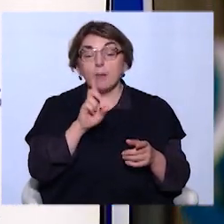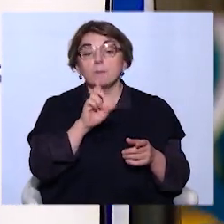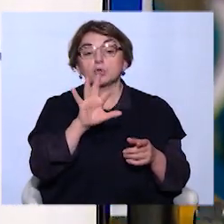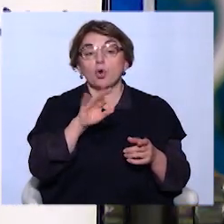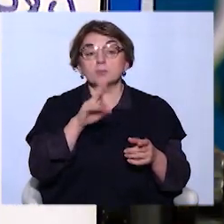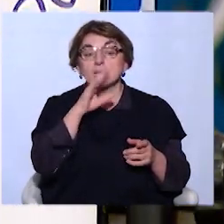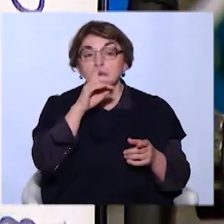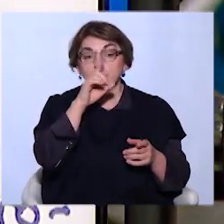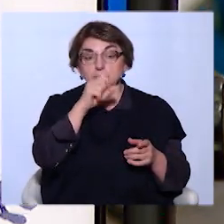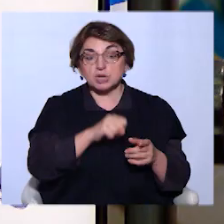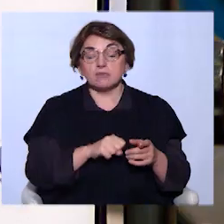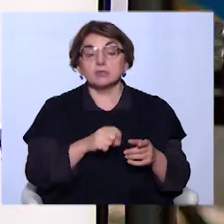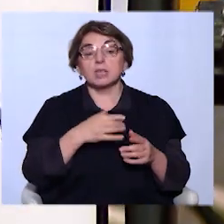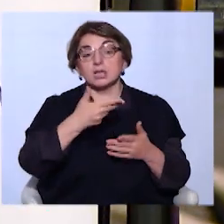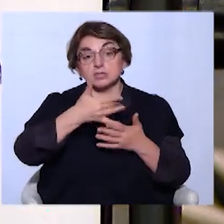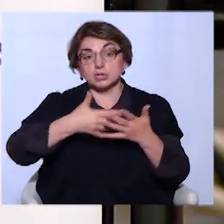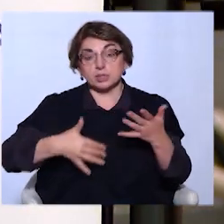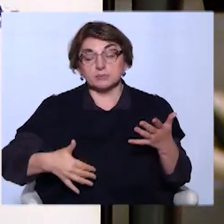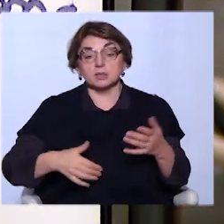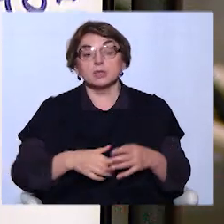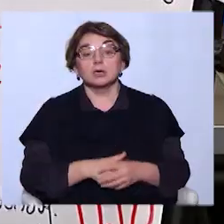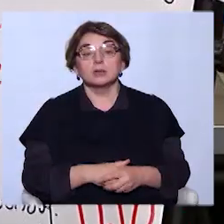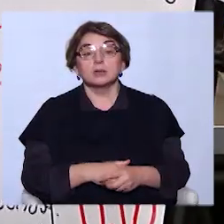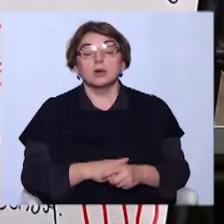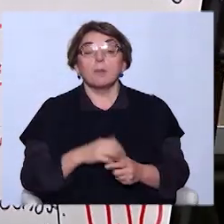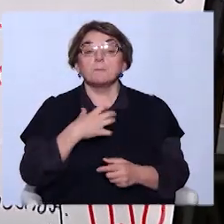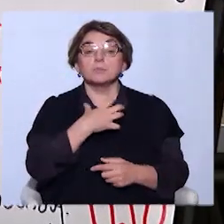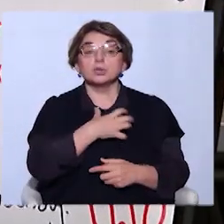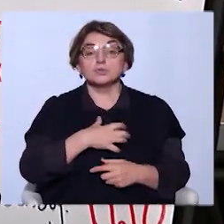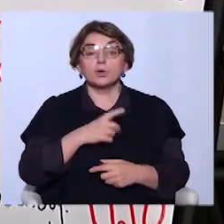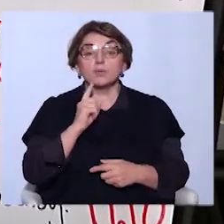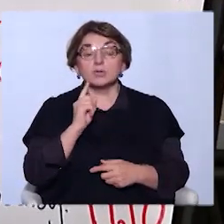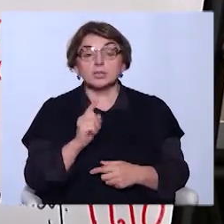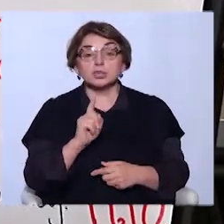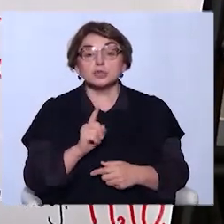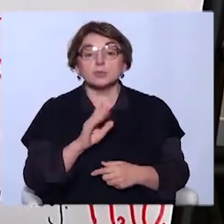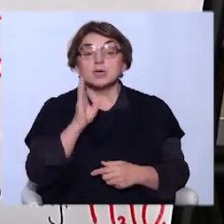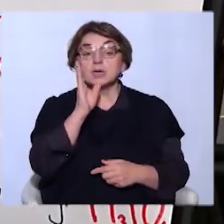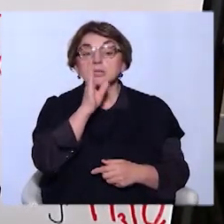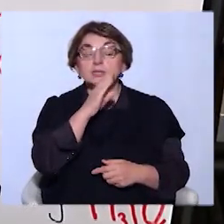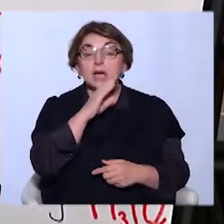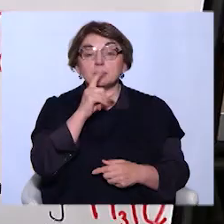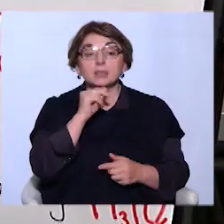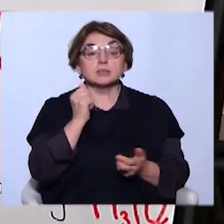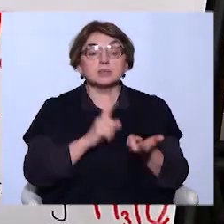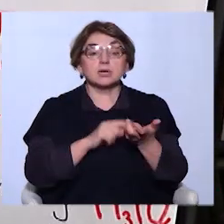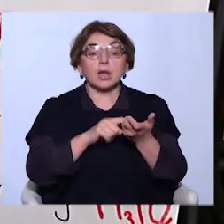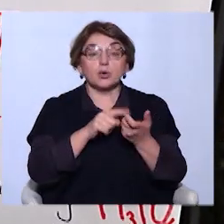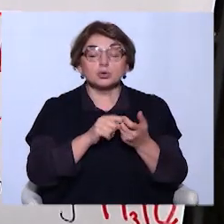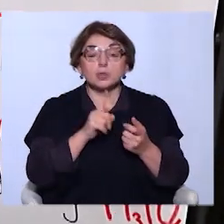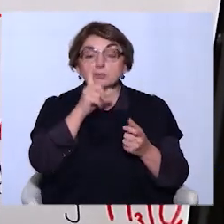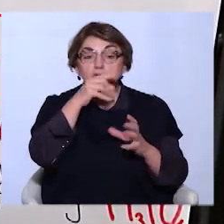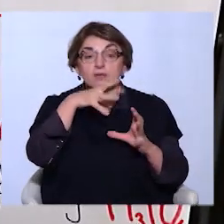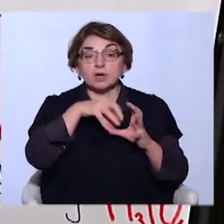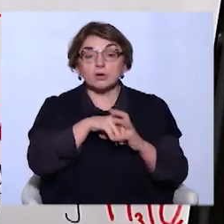ბრომ წყალბად მჟავა და ასე შემდეგ. მნიშვნელოვანია ისიც, რომ წყალბადის რაოდენობა